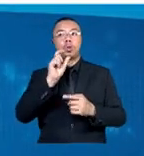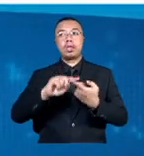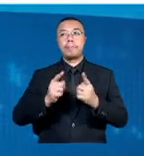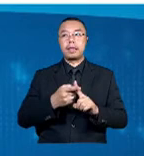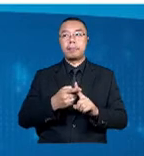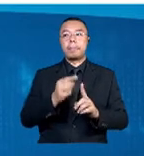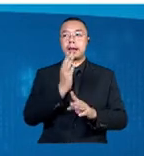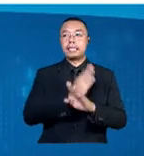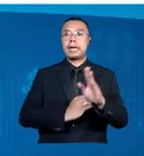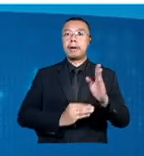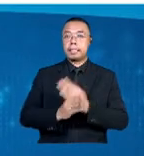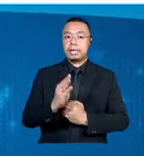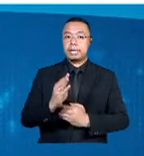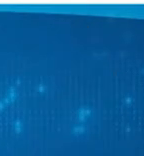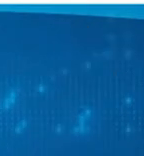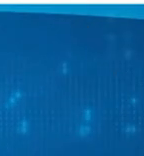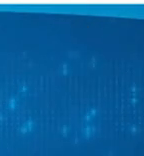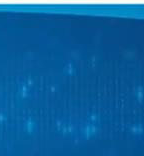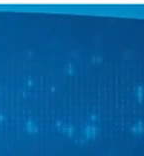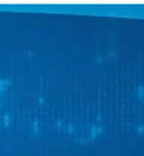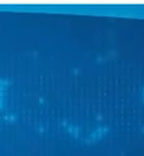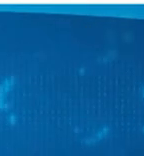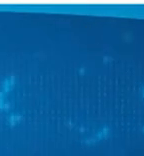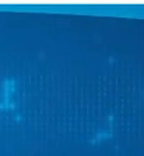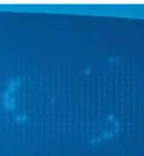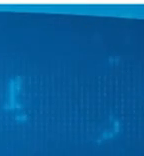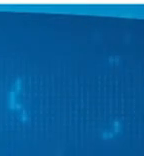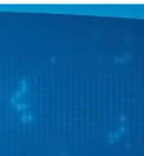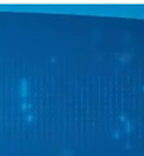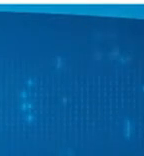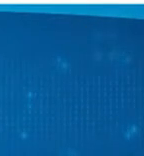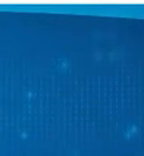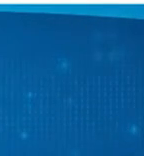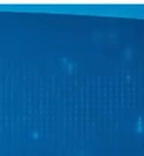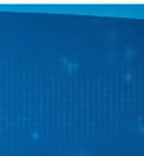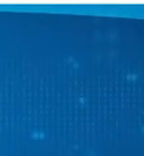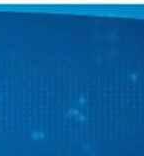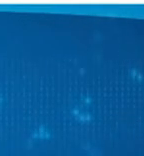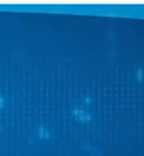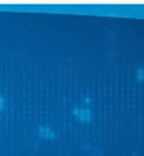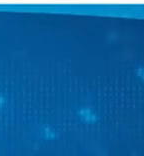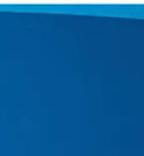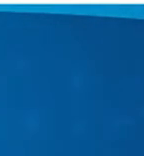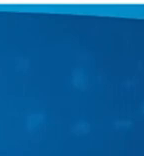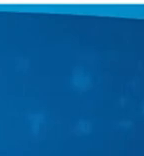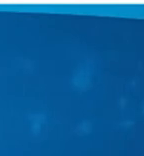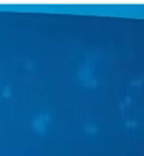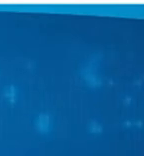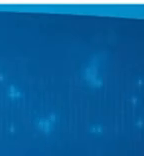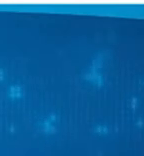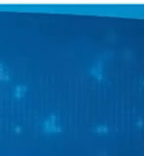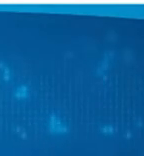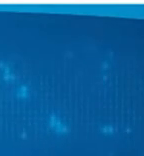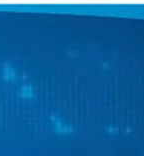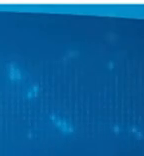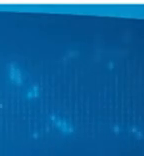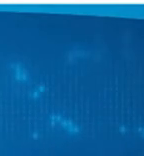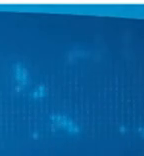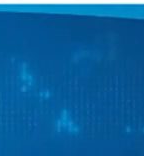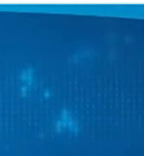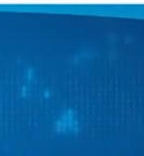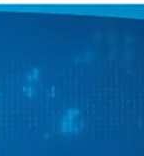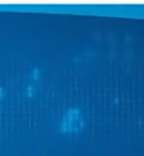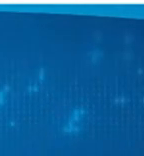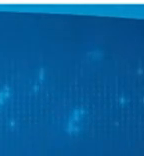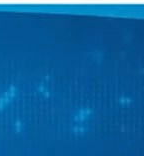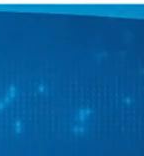teman-teman penyandang disabilitas yang asalnya memang dari Kota Jayapura. Lalu kalau untuk kebijakan pemerintah Kota Jayapura sendiri ini untuk